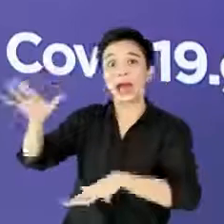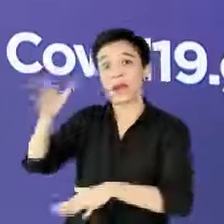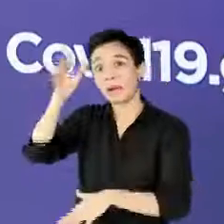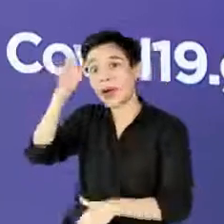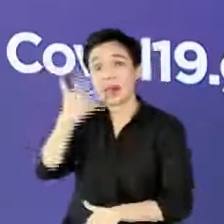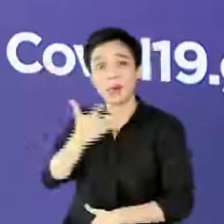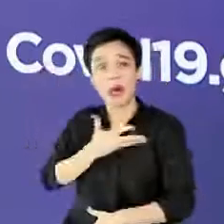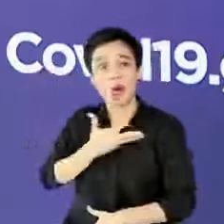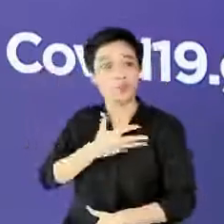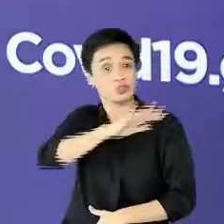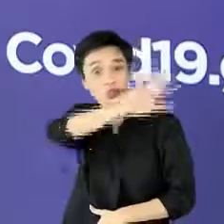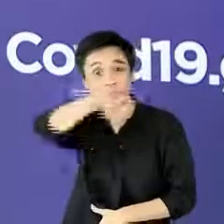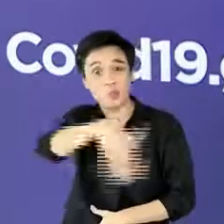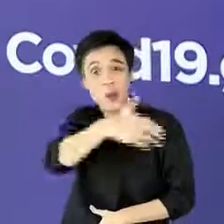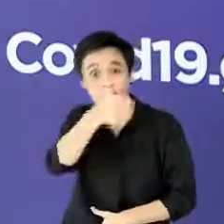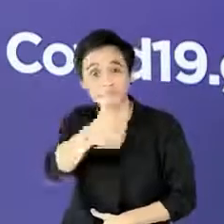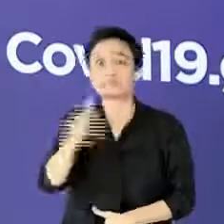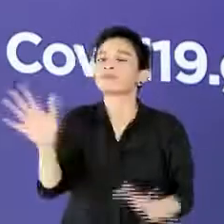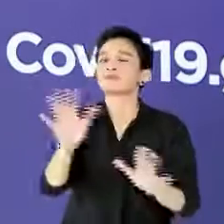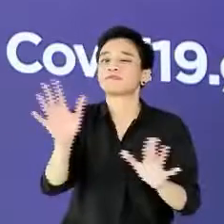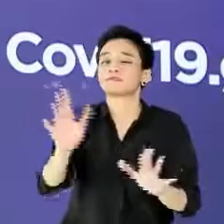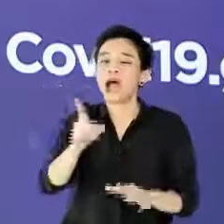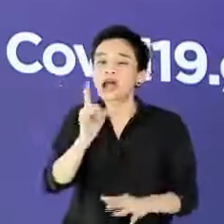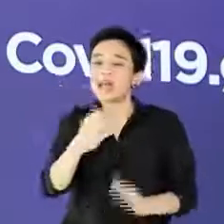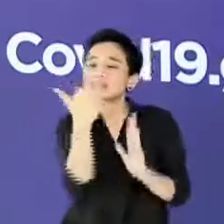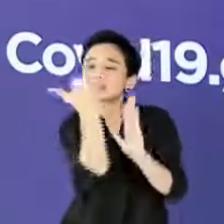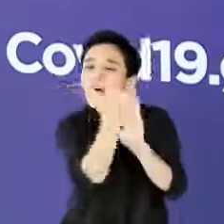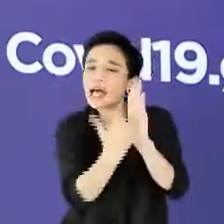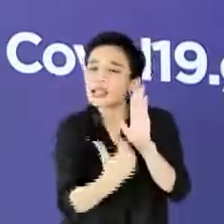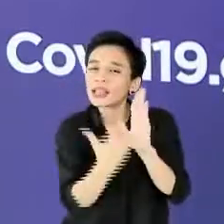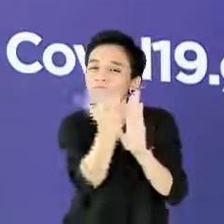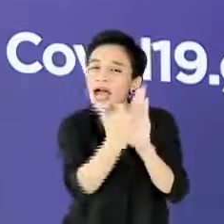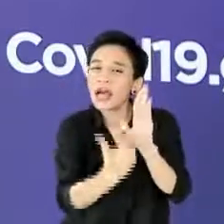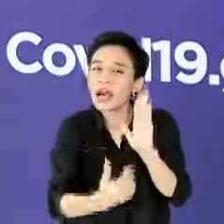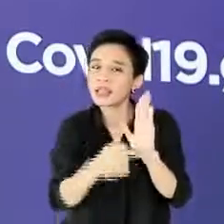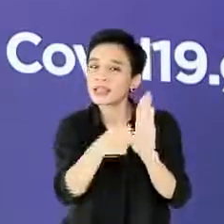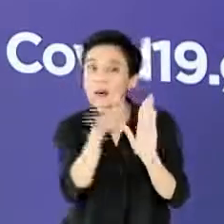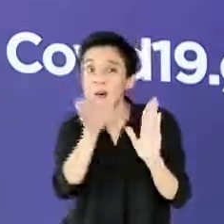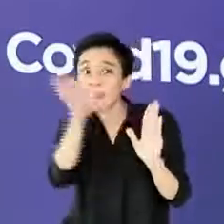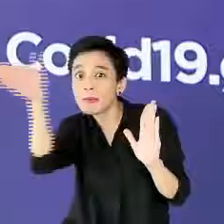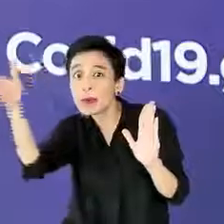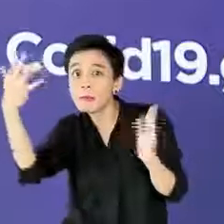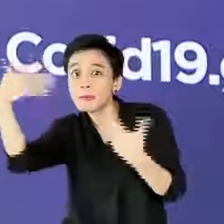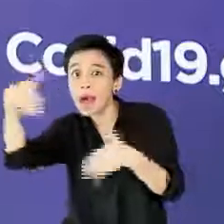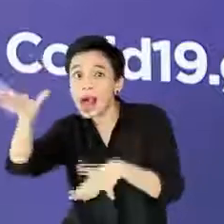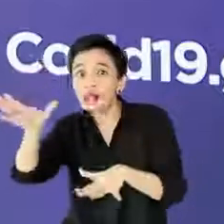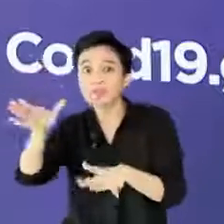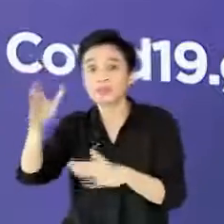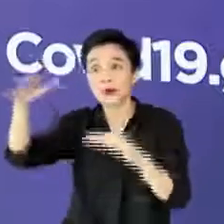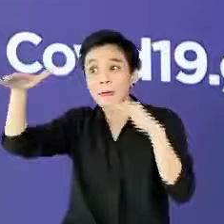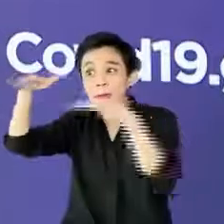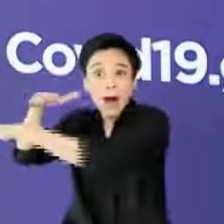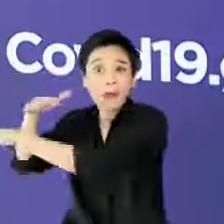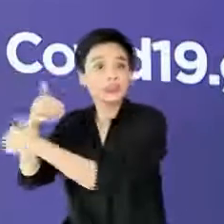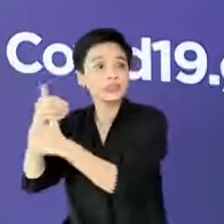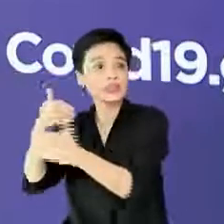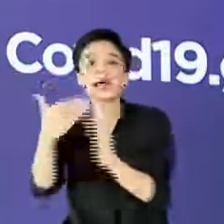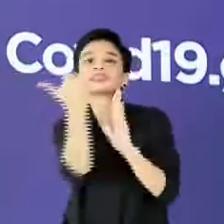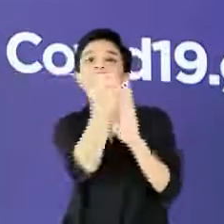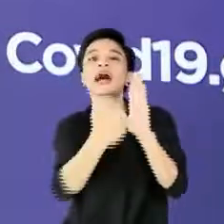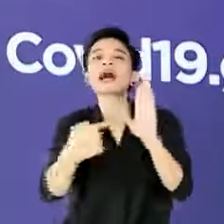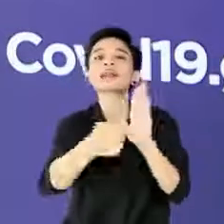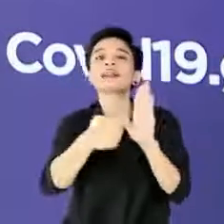Tidak semua orang bisa masuk ke balik tentu ada prerequisit yang harus ditetapkan oleh pemerintah Siapa saja yang bisa masuk ke Bali dan